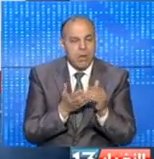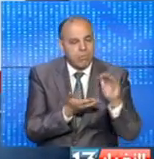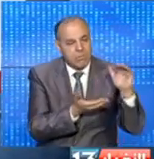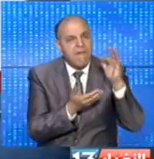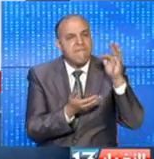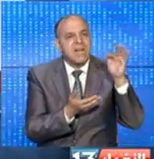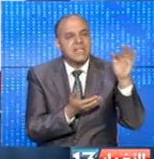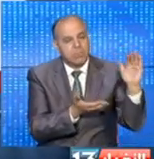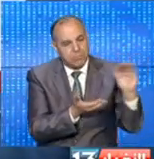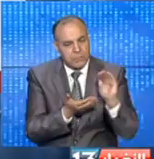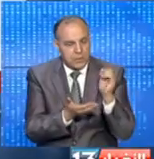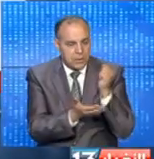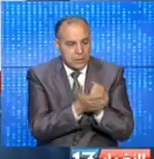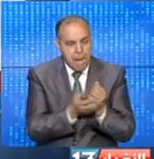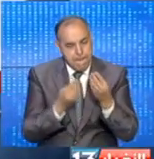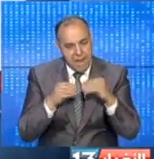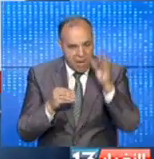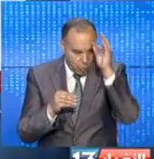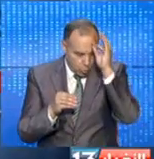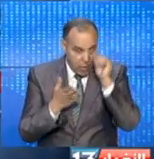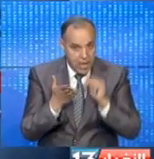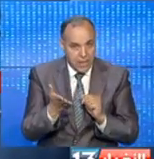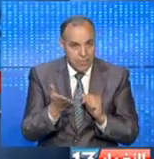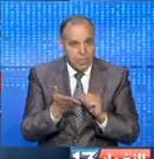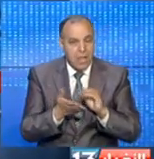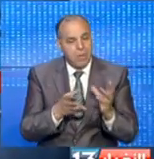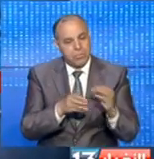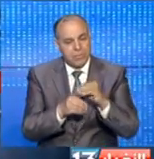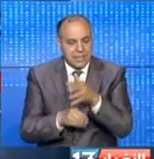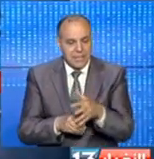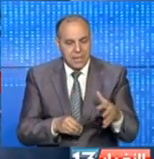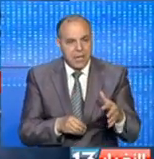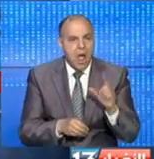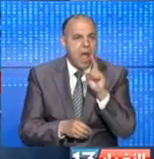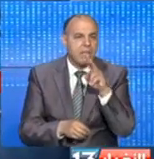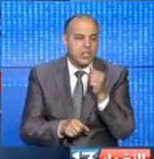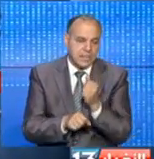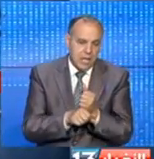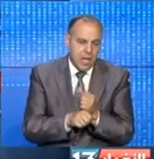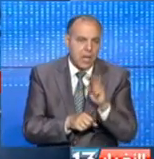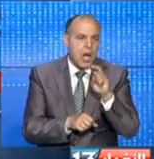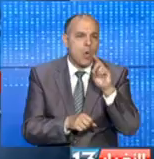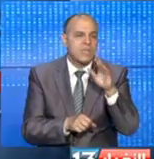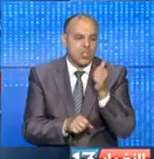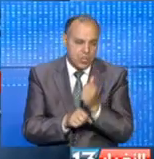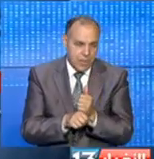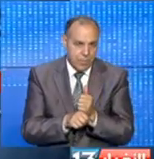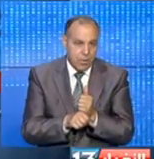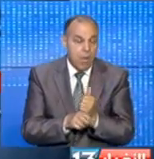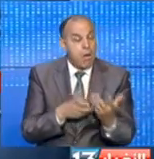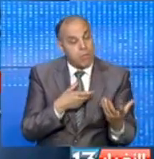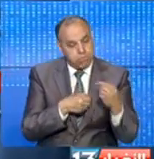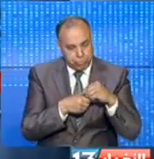على رخصه ترويج هذا اللقاح لافته الى ان ادراج الاطفال من اثنتي عشره الى خمسه عشر سنه ضمن